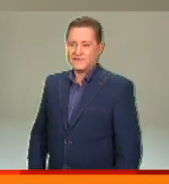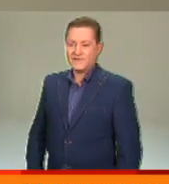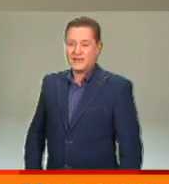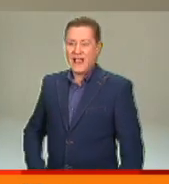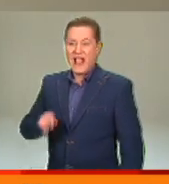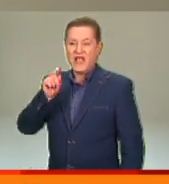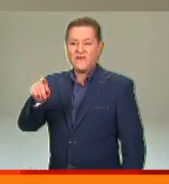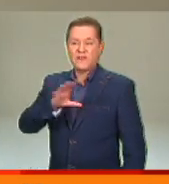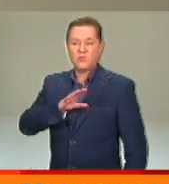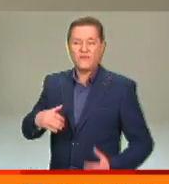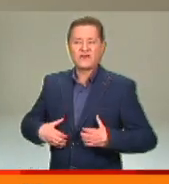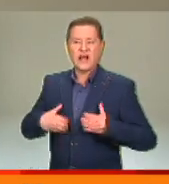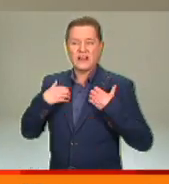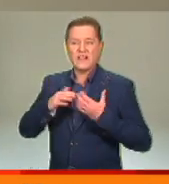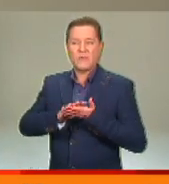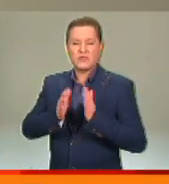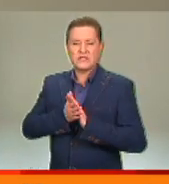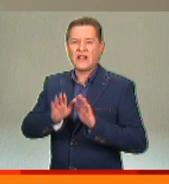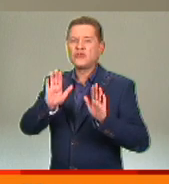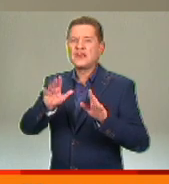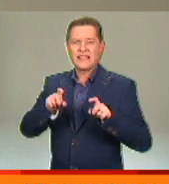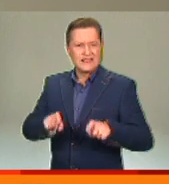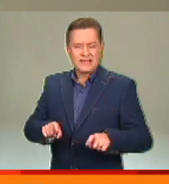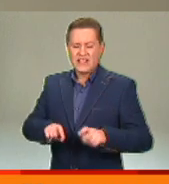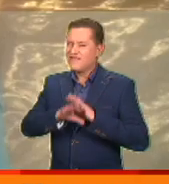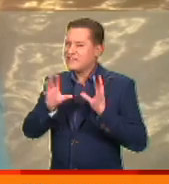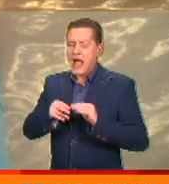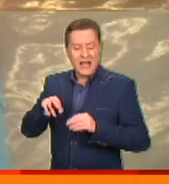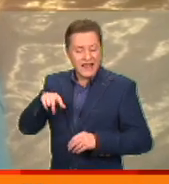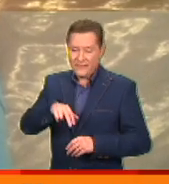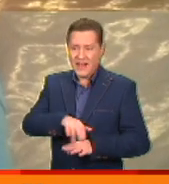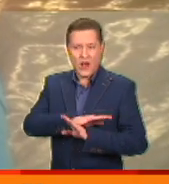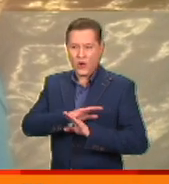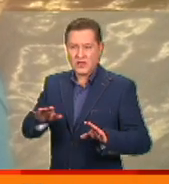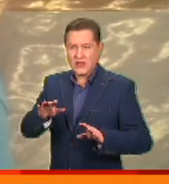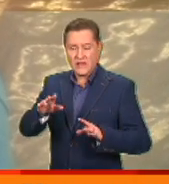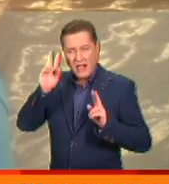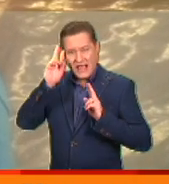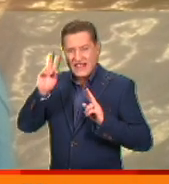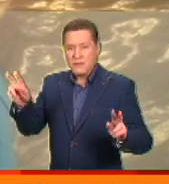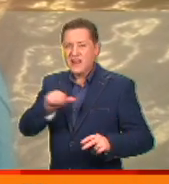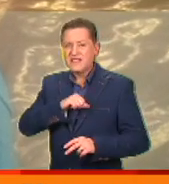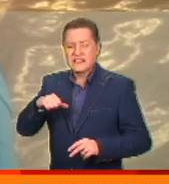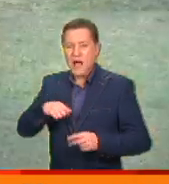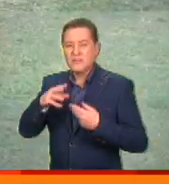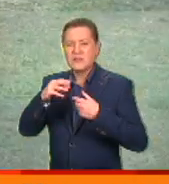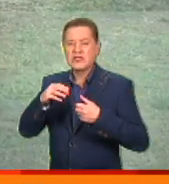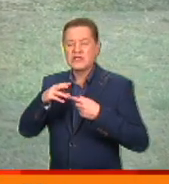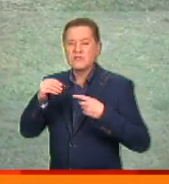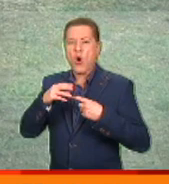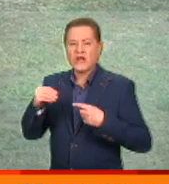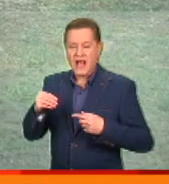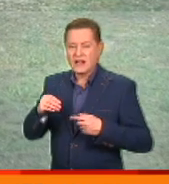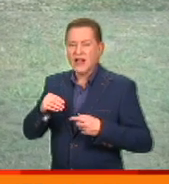Він був у жахливому стані. Він лише сидів, він взагалі не ходив. Він не міг сам навіть смоктати. Годували його